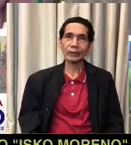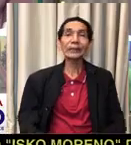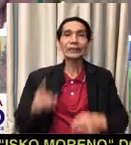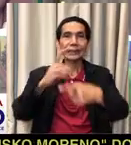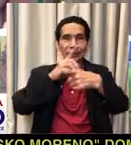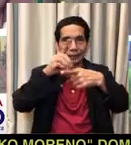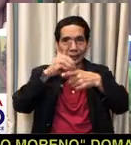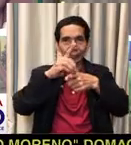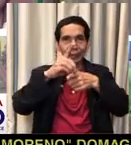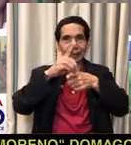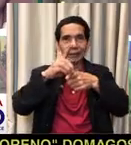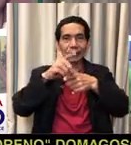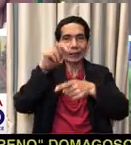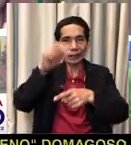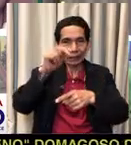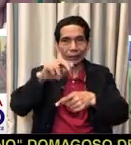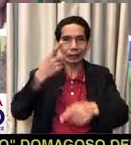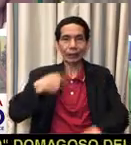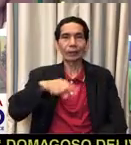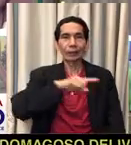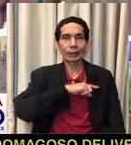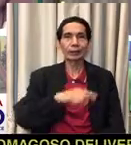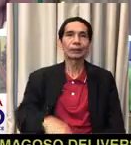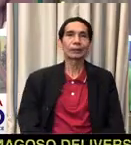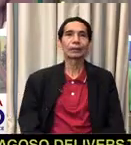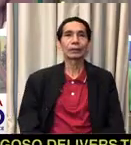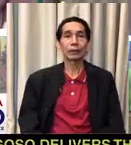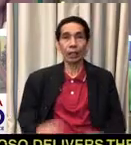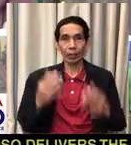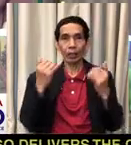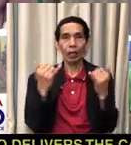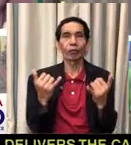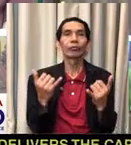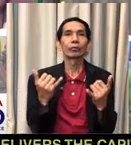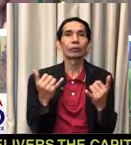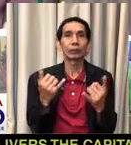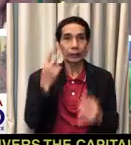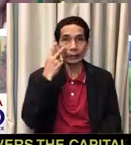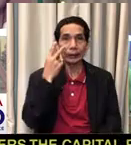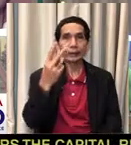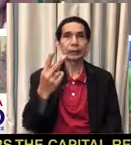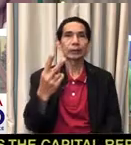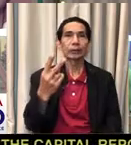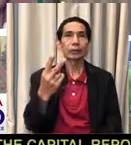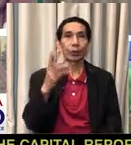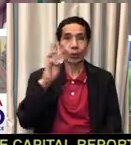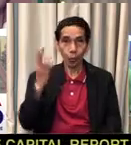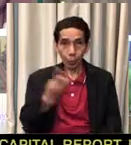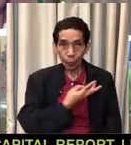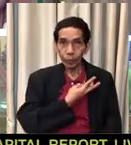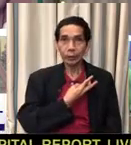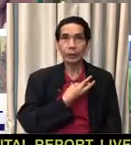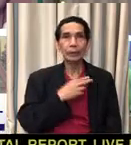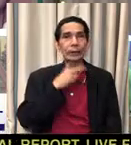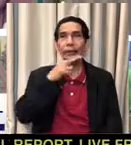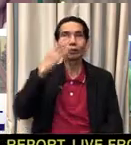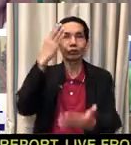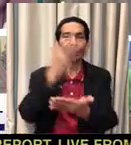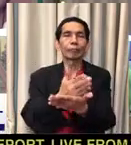Disiplina ang kailangan natin. Okay. Ngayon naman, tingnan ninyo. Tayo po hindi natigil.